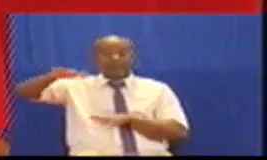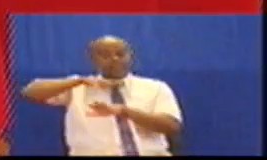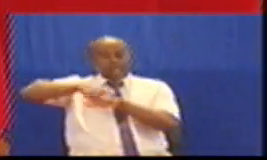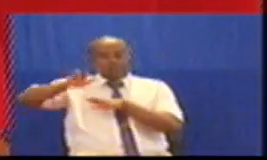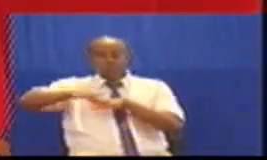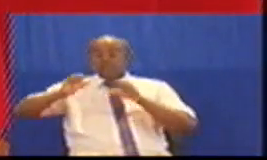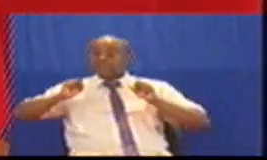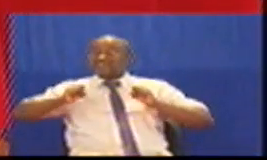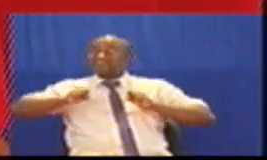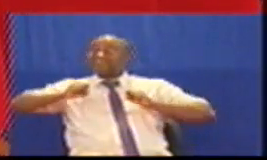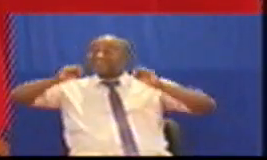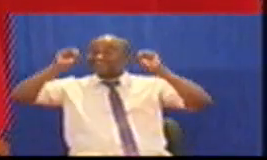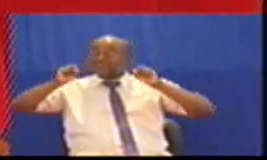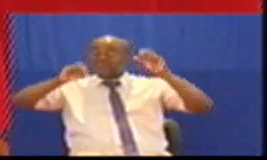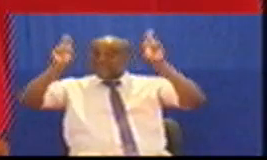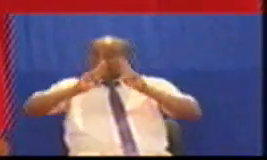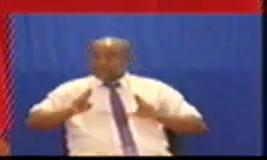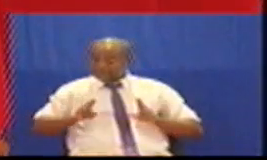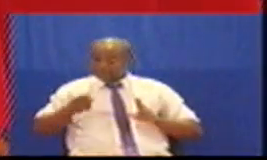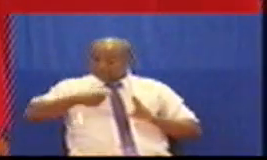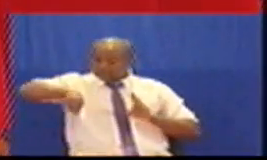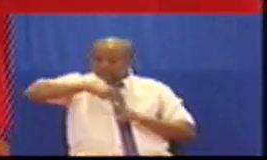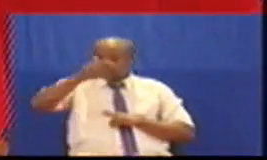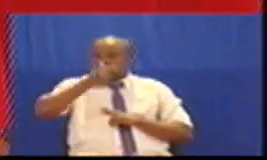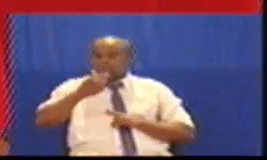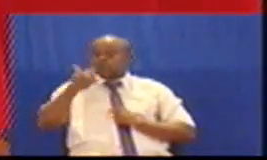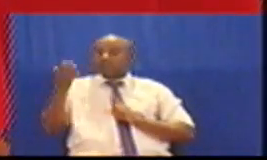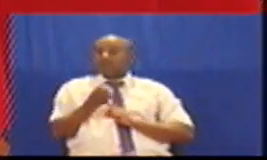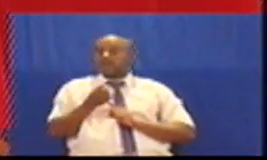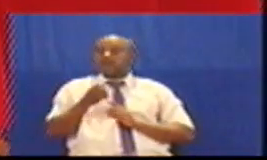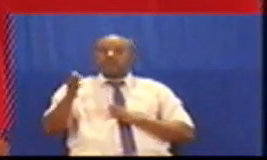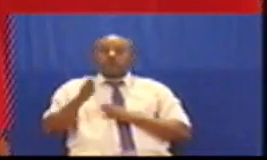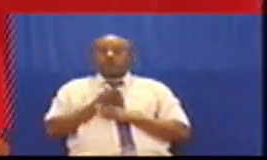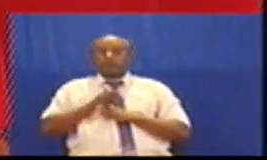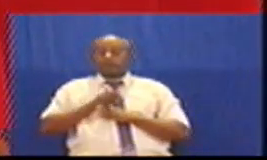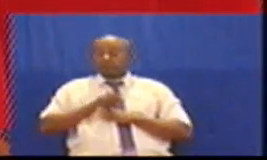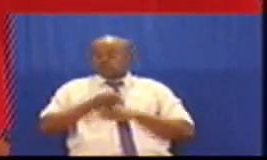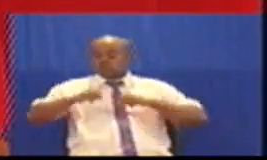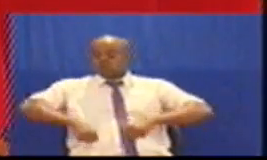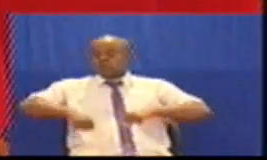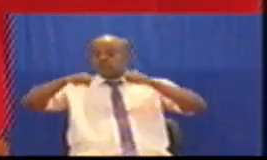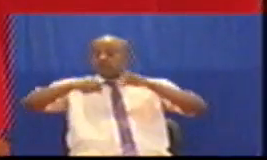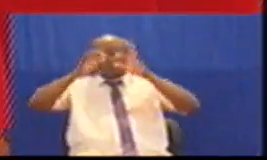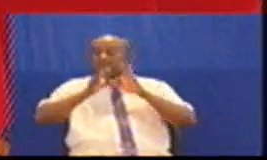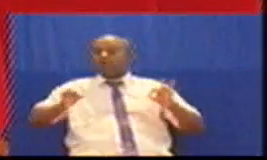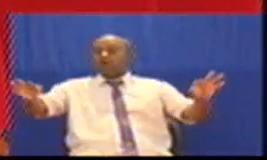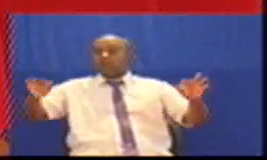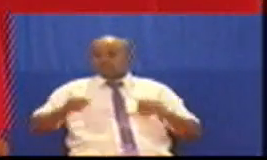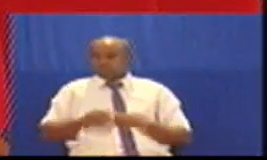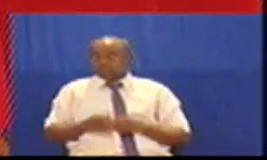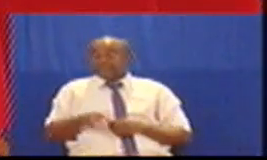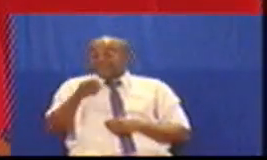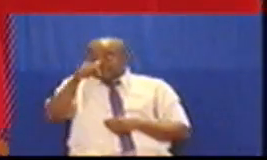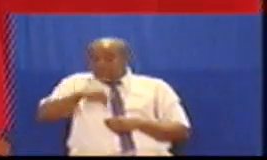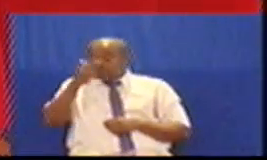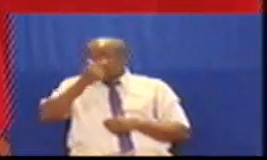nchi yetu inazo kimataifa ni kuhusu swala la utawala bora, kwa maana ya kupambana na